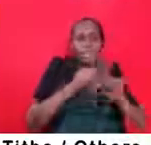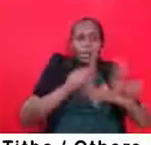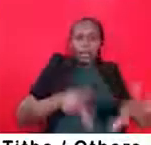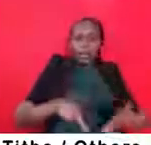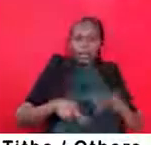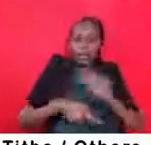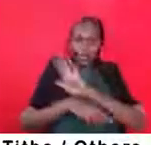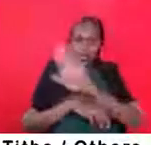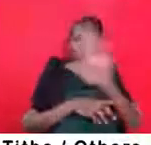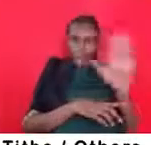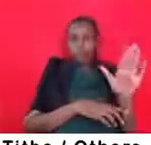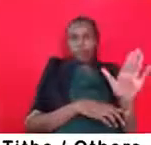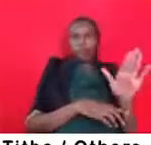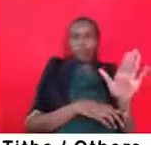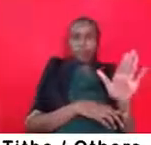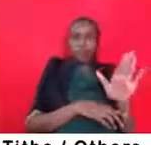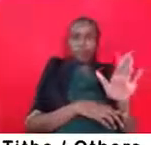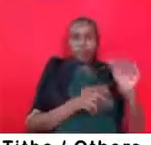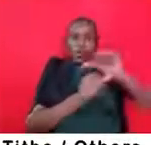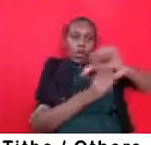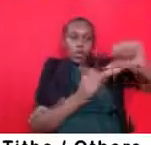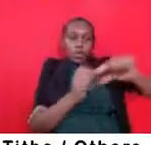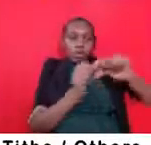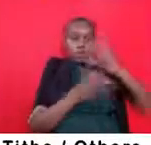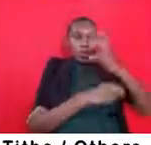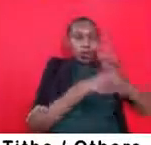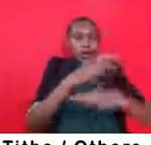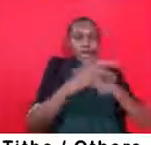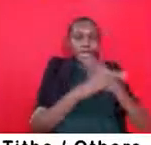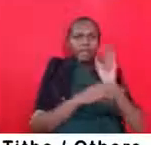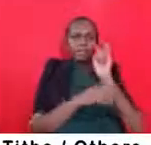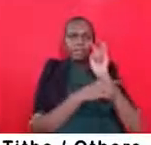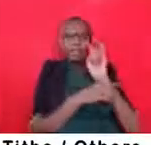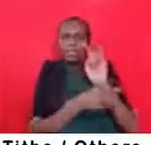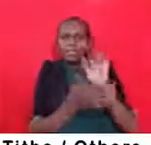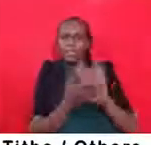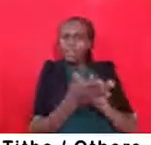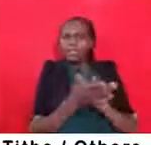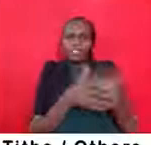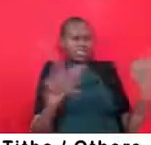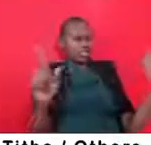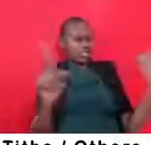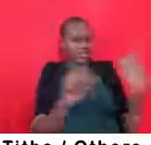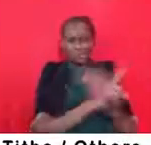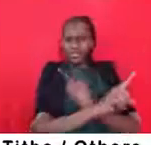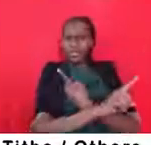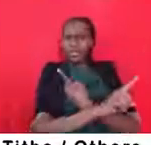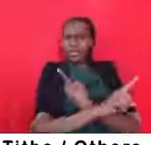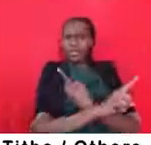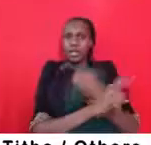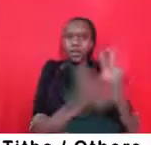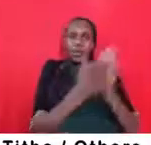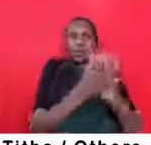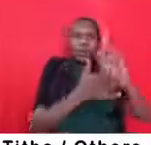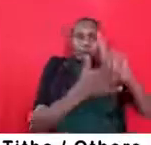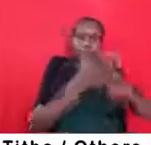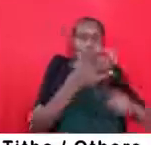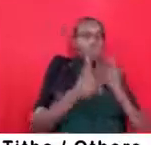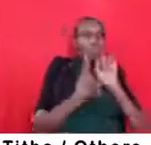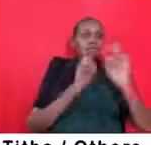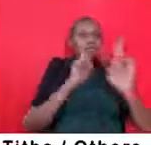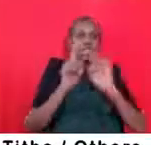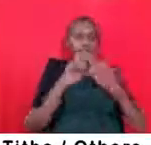ama katika around the world yanaonekana kama ni tofauti na yale ambayo